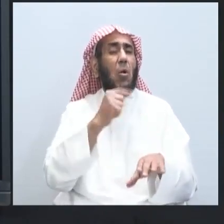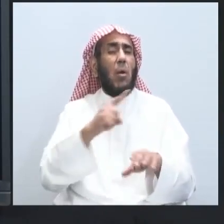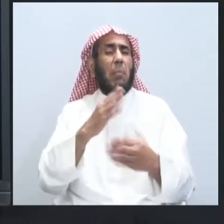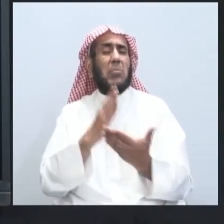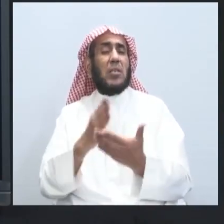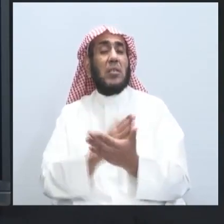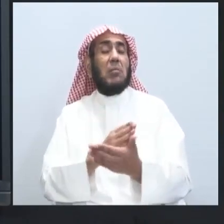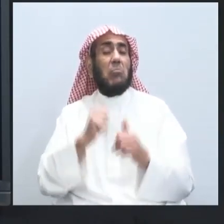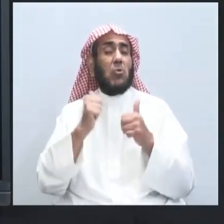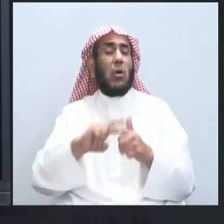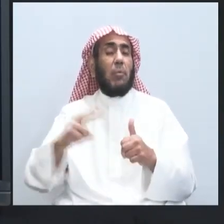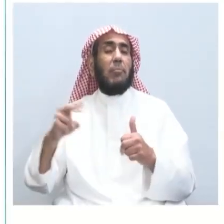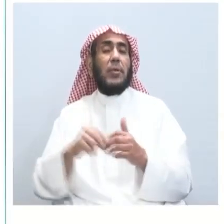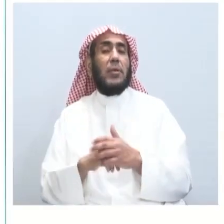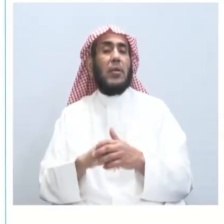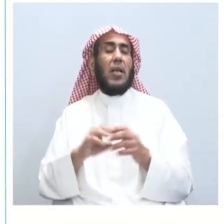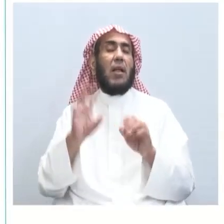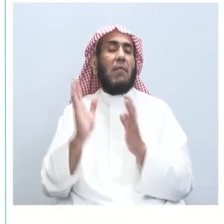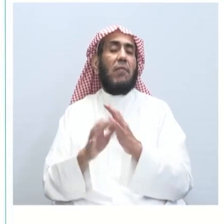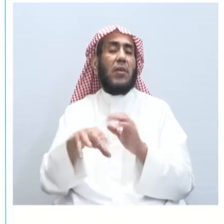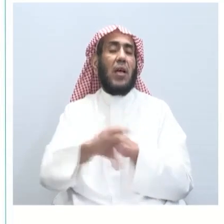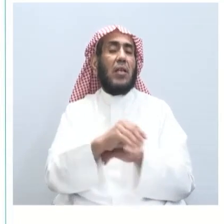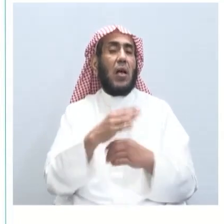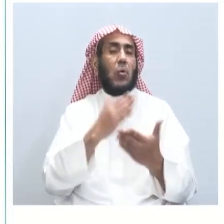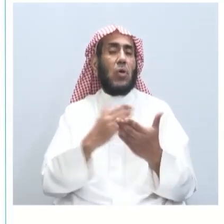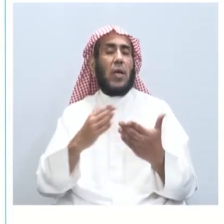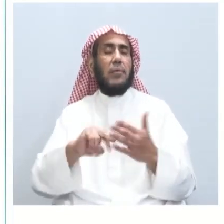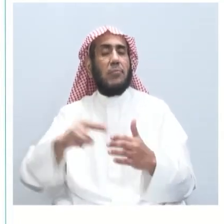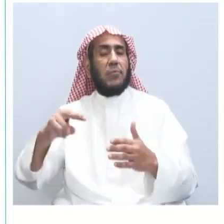بتقسيم هؤلاء الطلاب الى فئات او